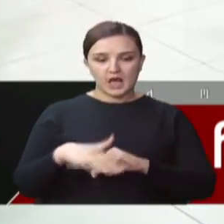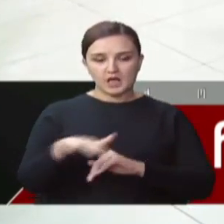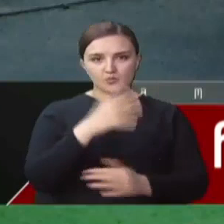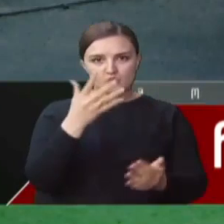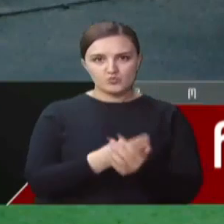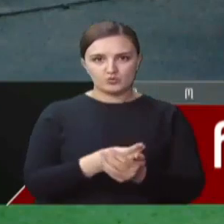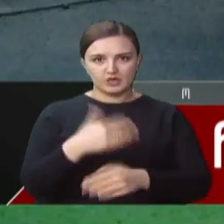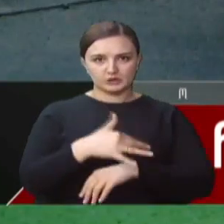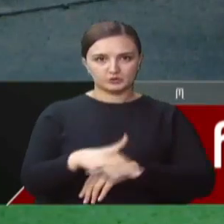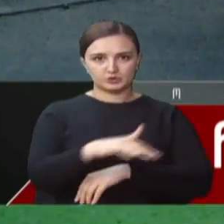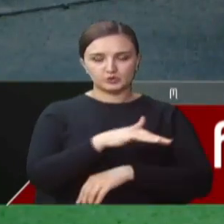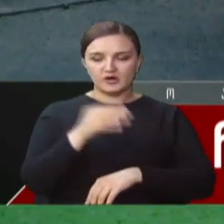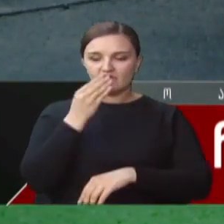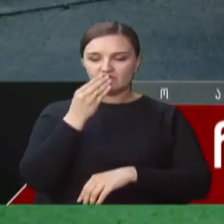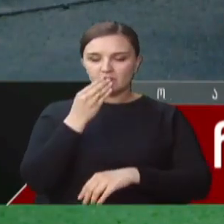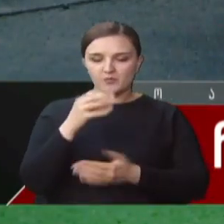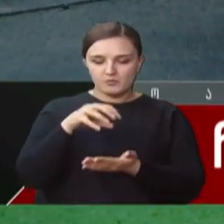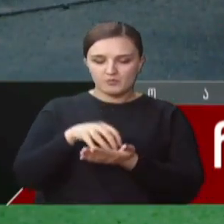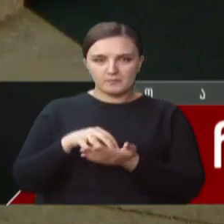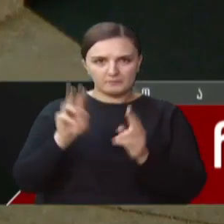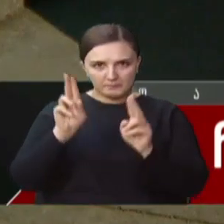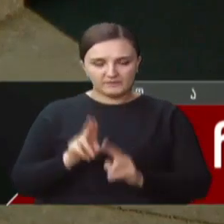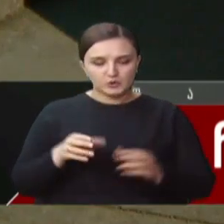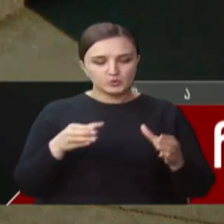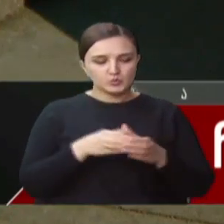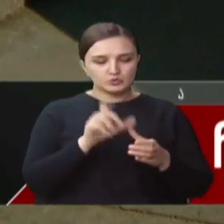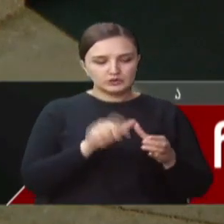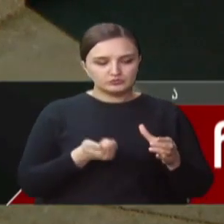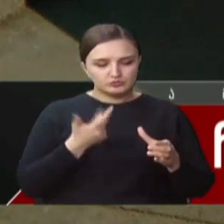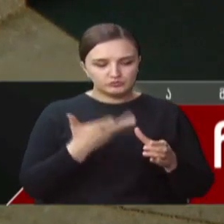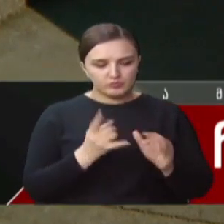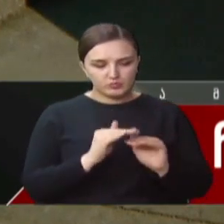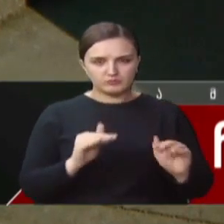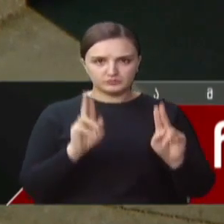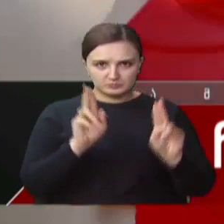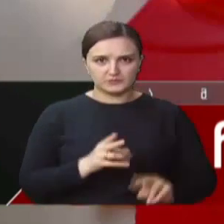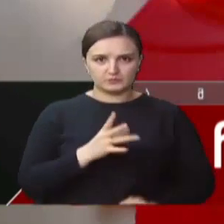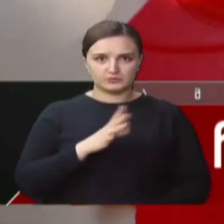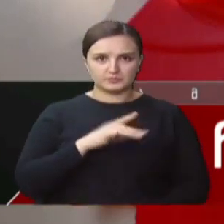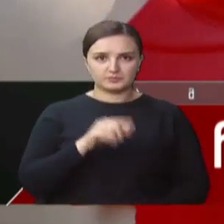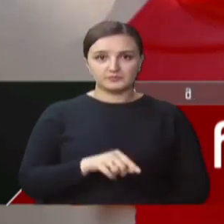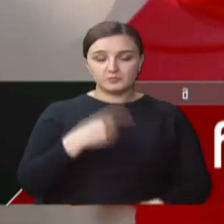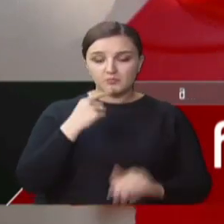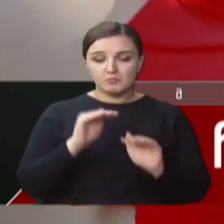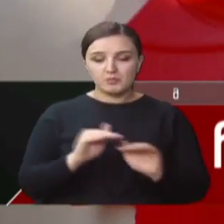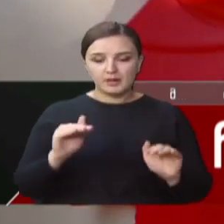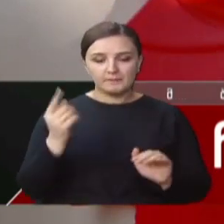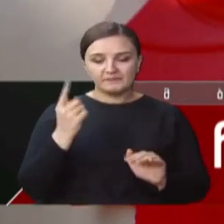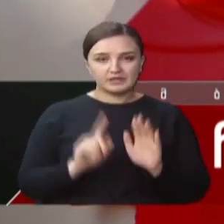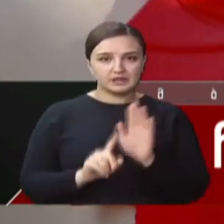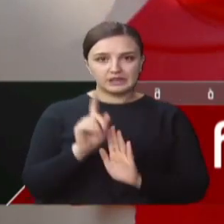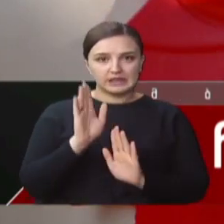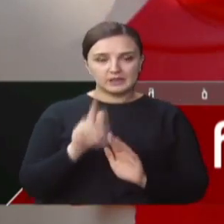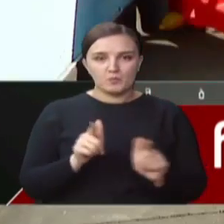იზოლირებული სივრცე, კვების გარკვეული კალორაჟი, ჯგუფში ბავშვთა განსაზღვრული რაოდენობა და სხვა. Როგორც ცენტრში აცხადებენ, ბაღებს პირველ ჯერზე